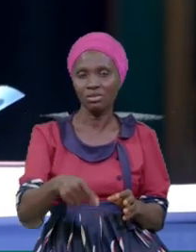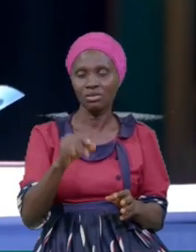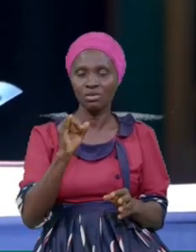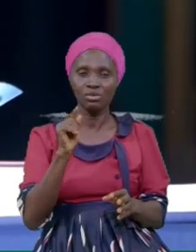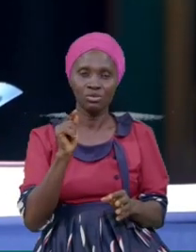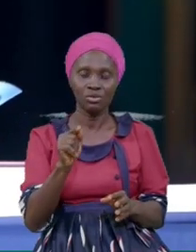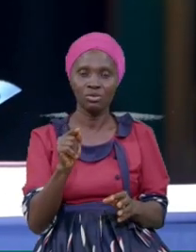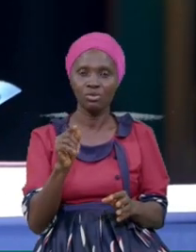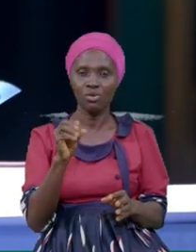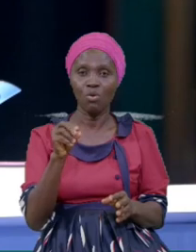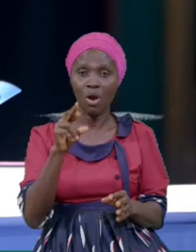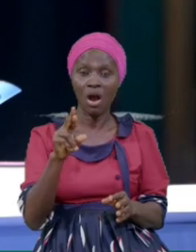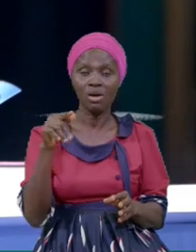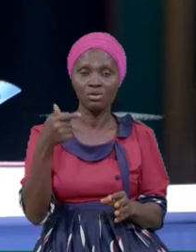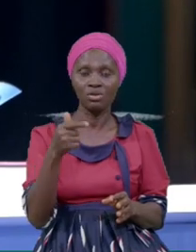jckhq.org.connect.